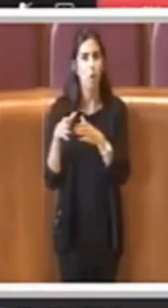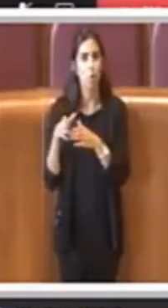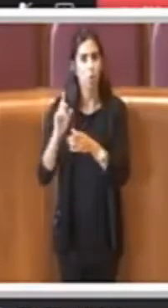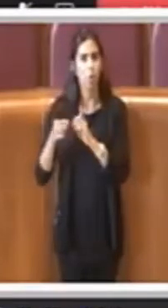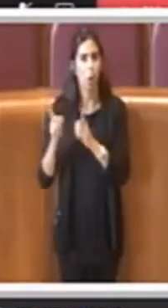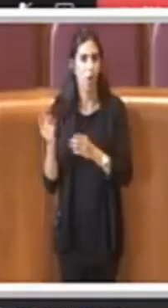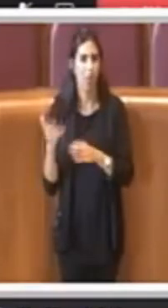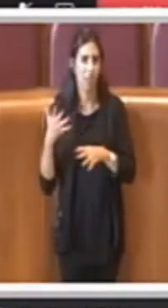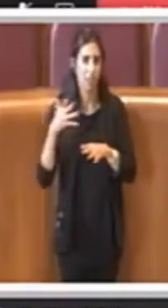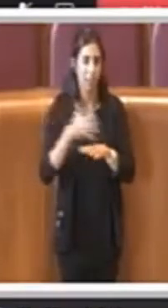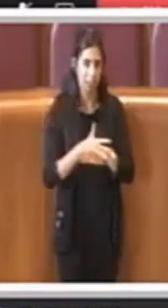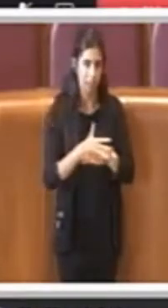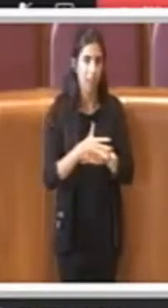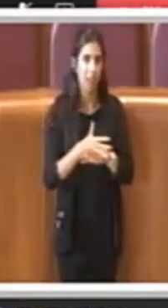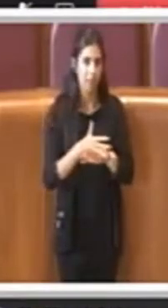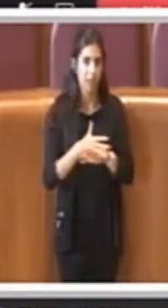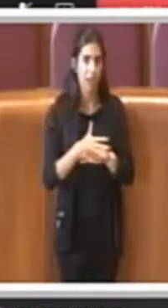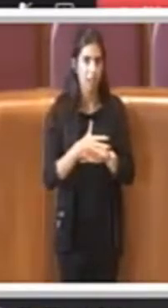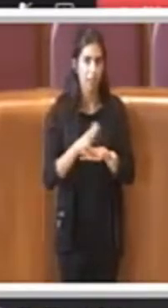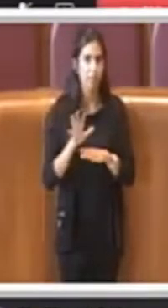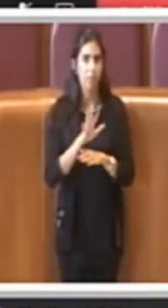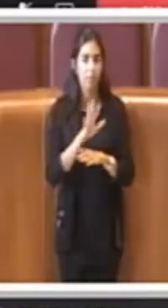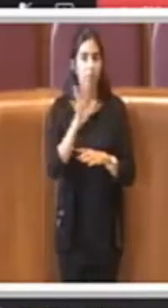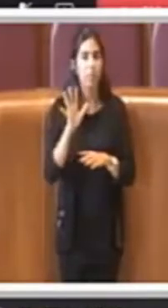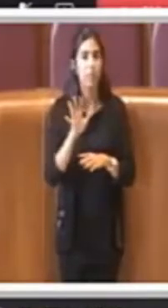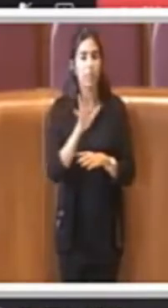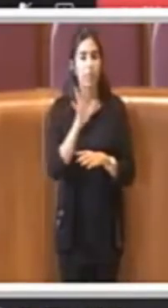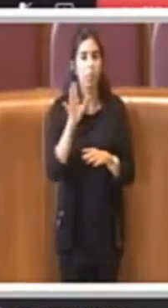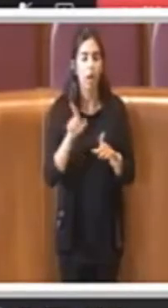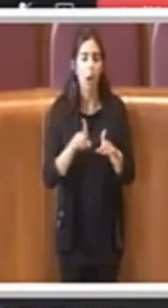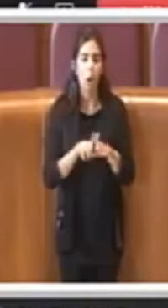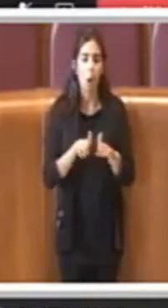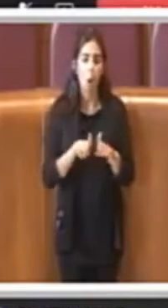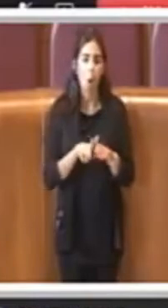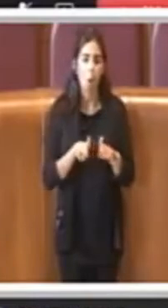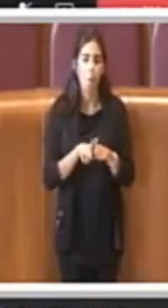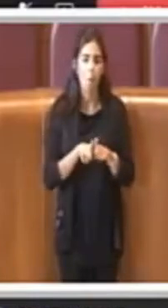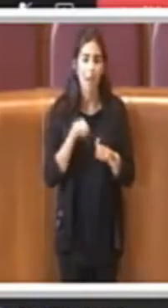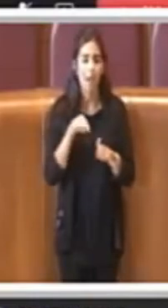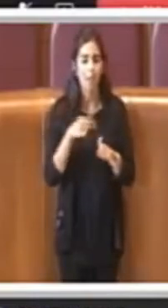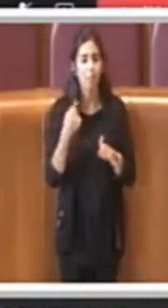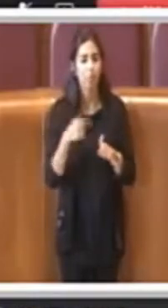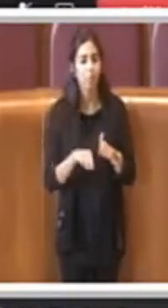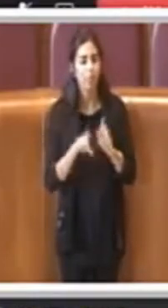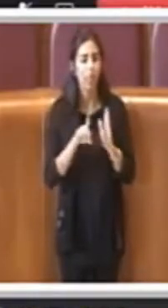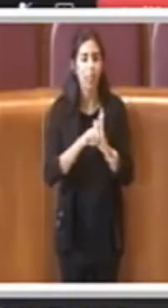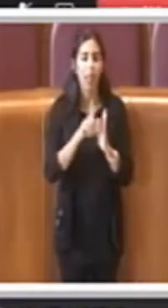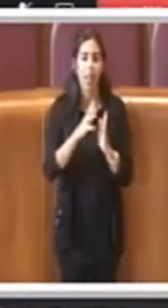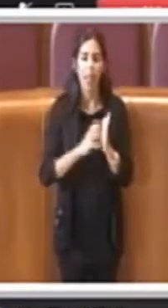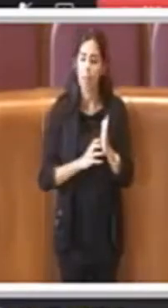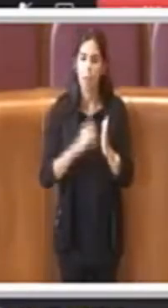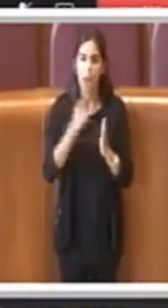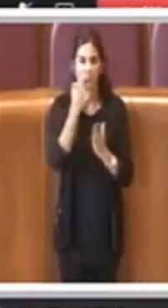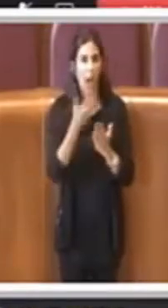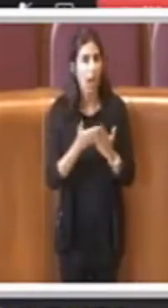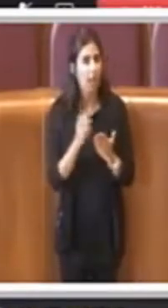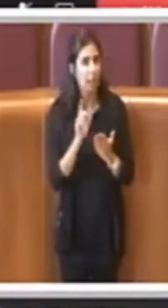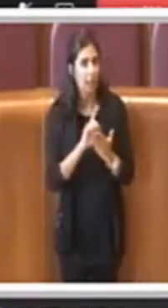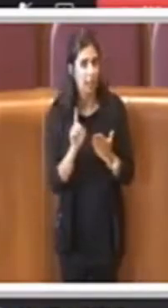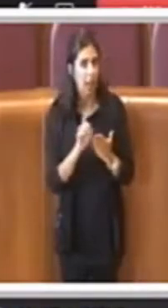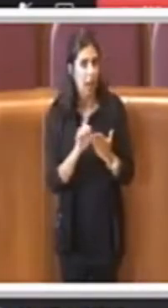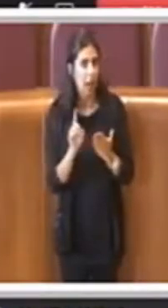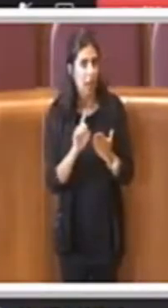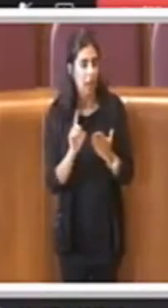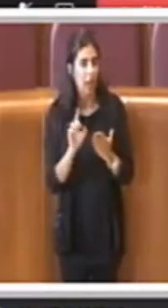dire, un po', almeno così l'ho percepita, sulla inopportunità, no, di questa delibera o sul fatto che questa delibera, insomma, non